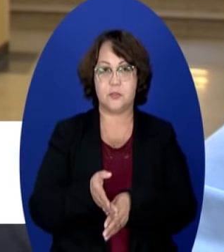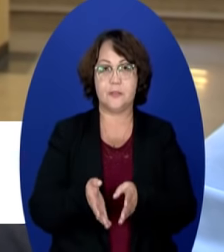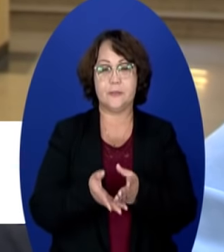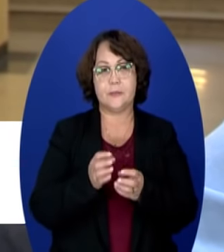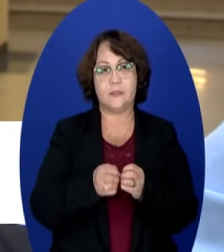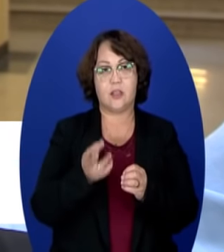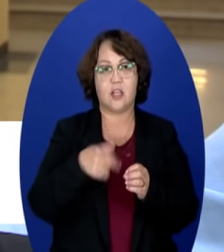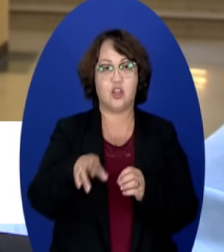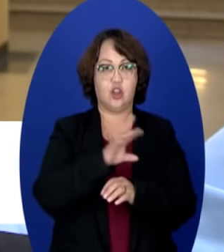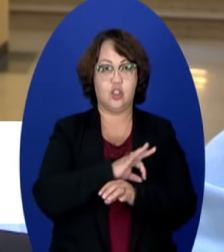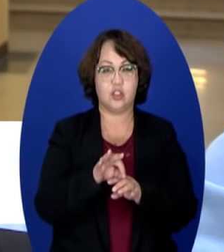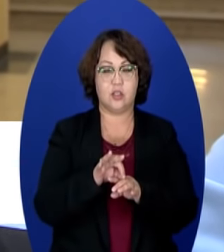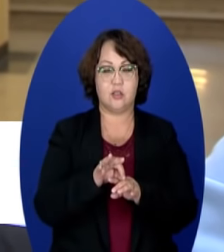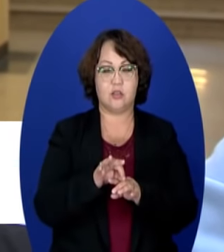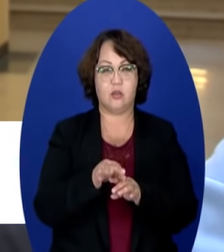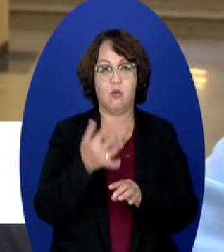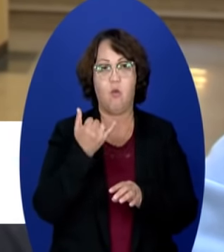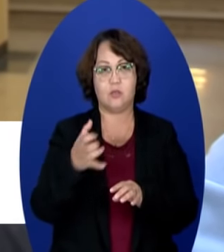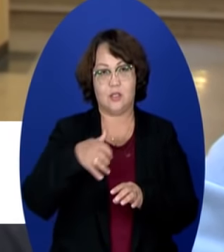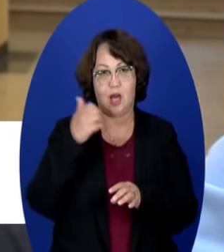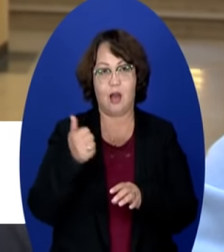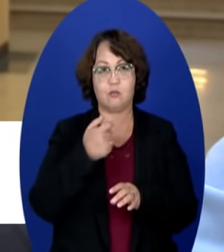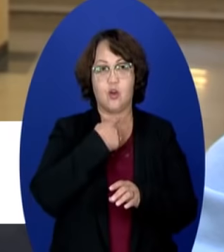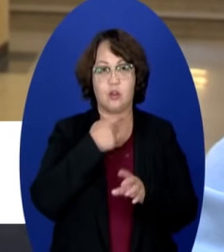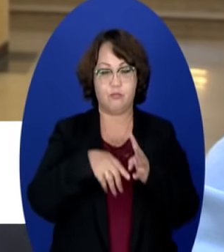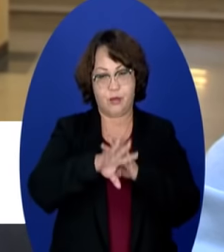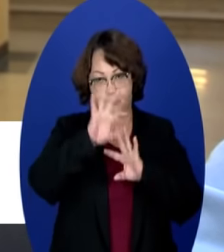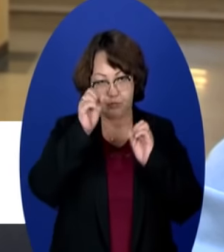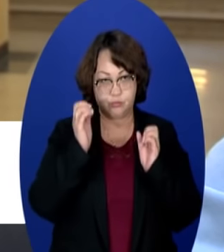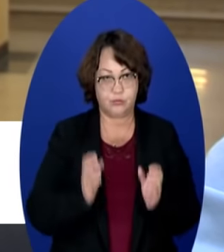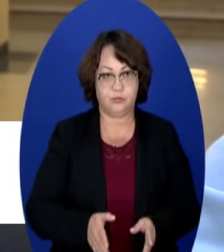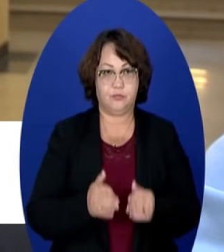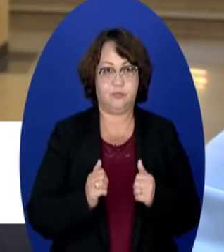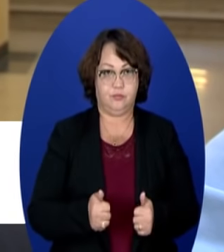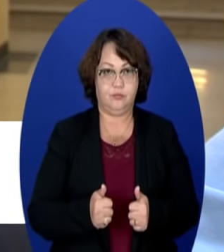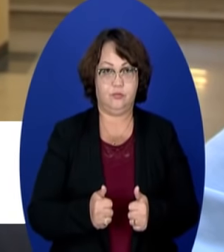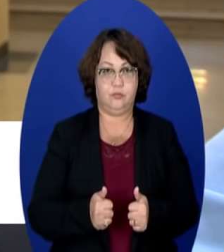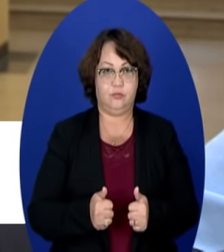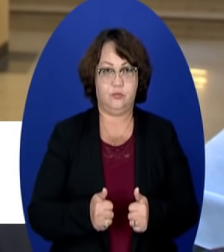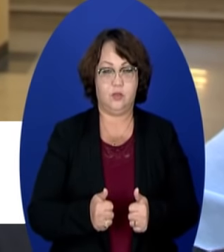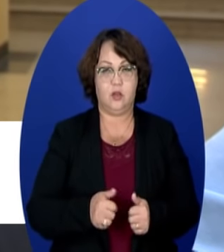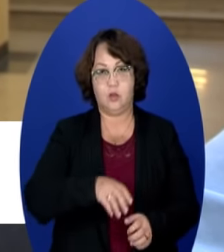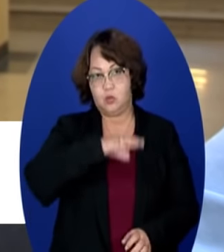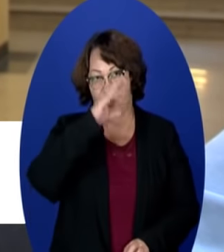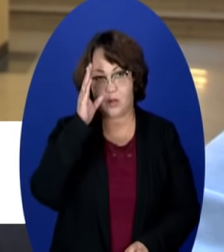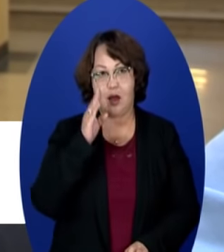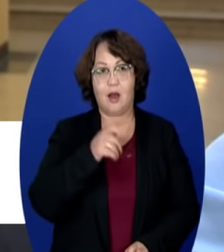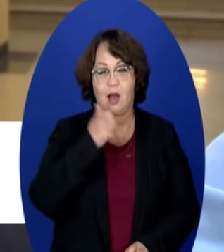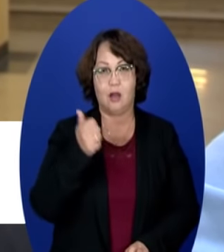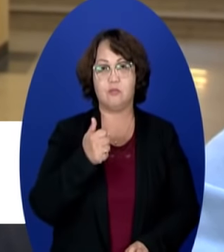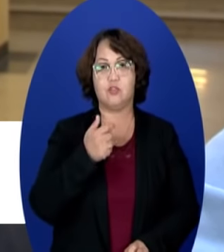дээр бол усан хангамжийн асуудал бол бүрэн шийдэгдсэн байж байна. За мөн одоо дулаан хангамжийн асуудлыг